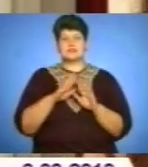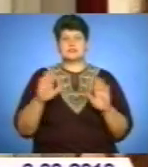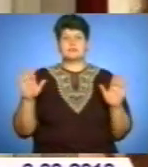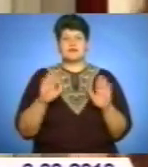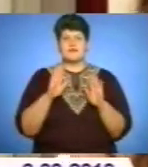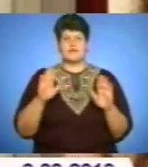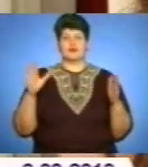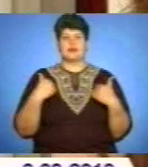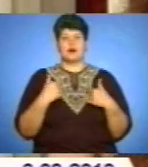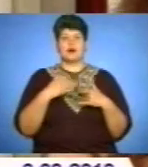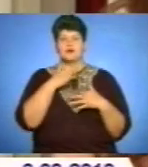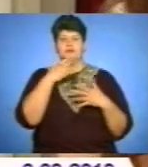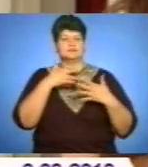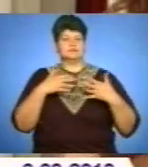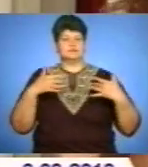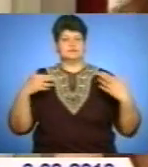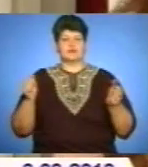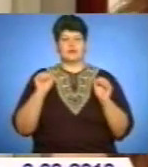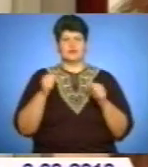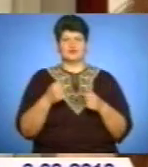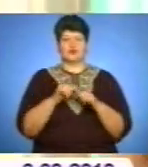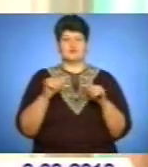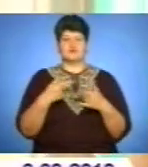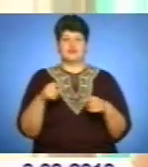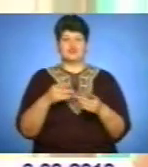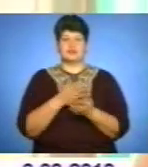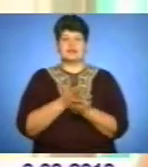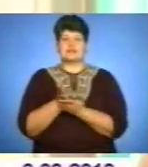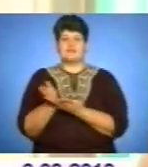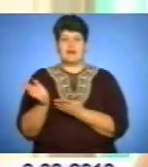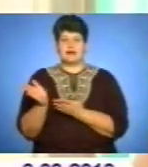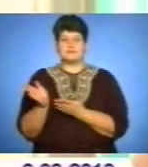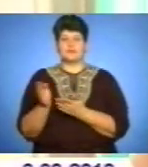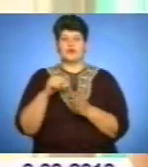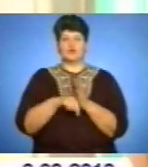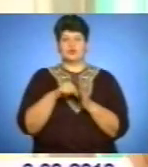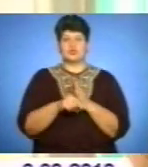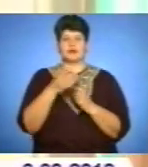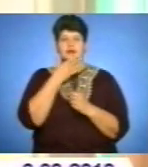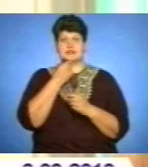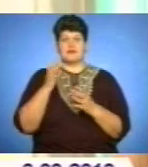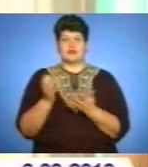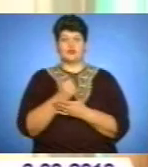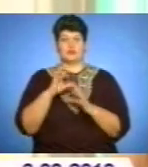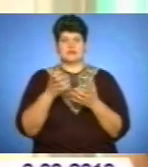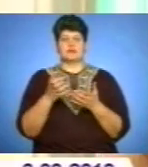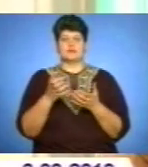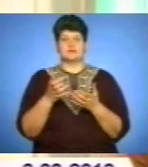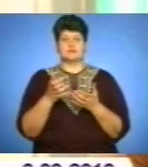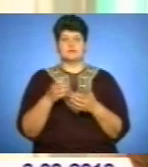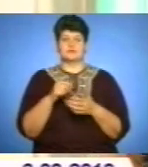я багатогранна і можу розвивати себе в інших сферах. Внутрішня краса врятує світ, а не зовнішня.